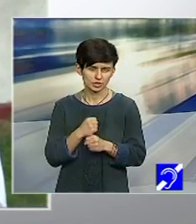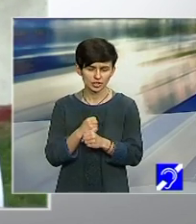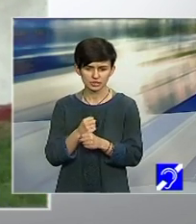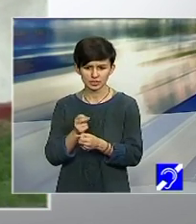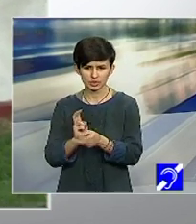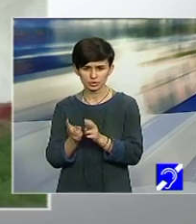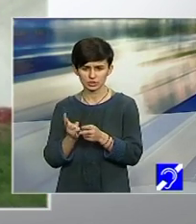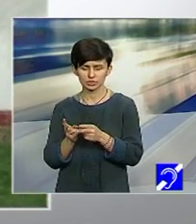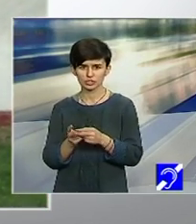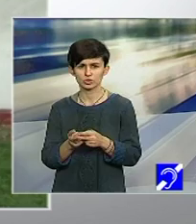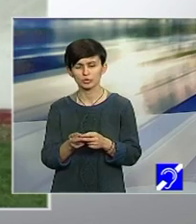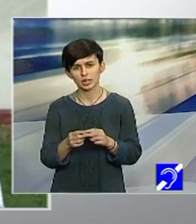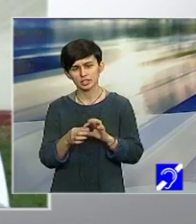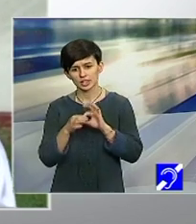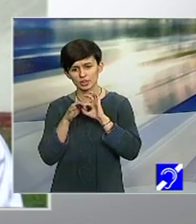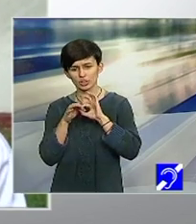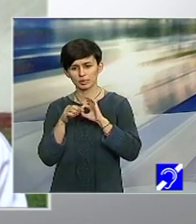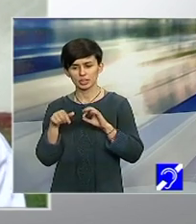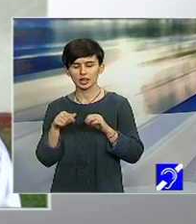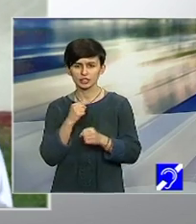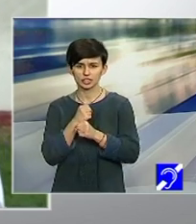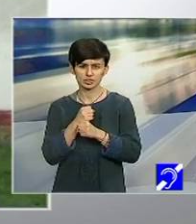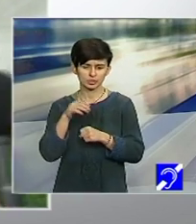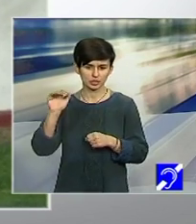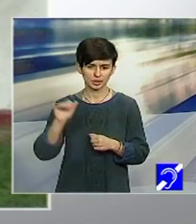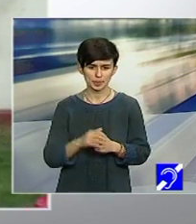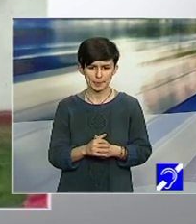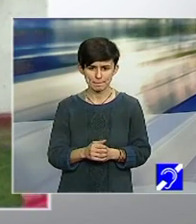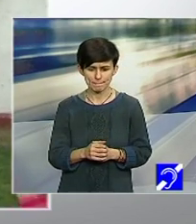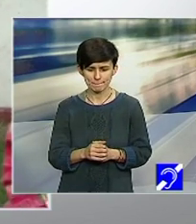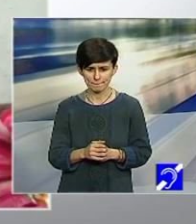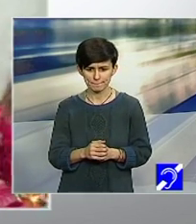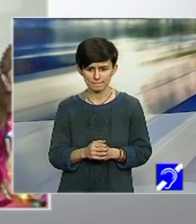cum ați colaborat la această lucrare? Ce ai făcut tu?